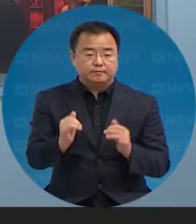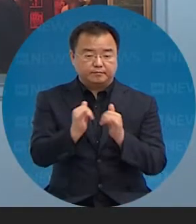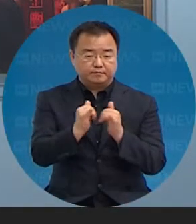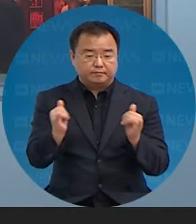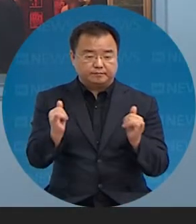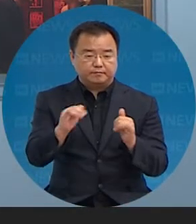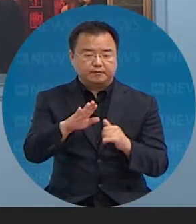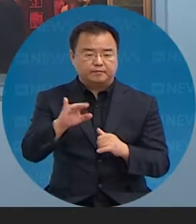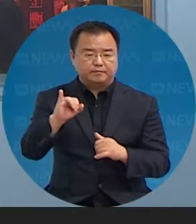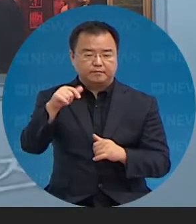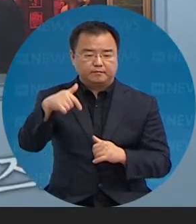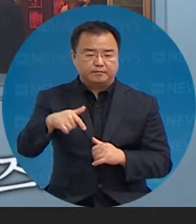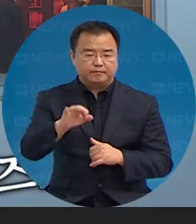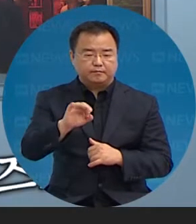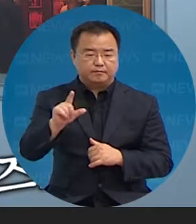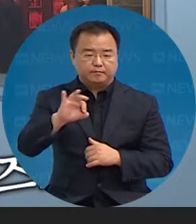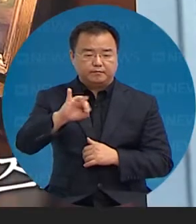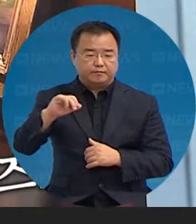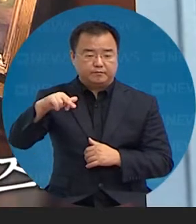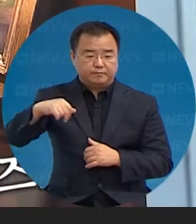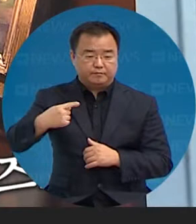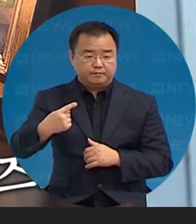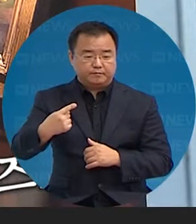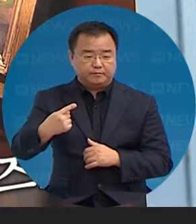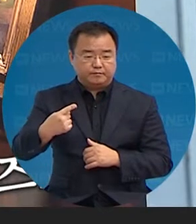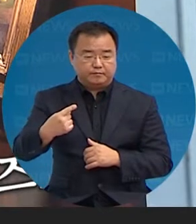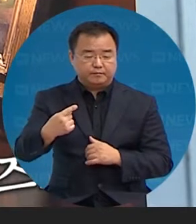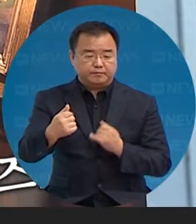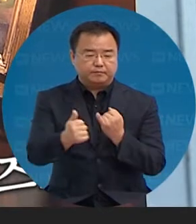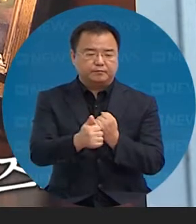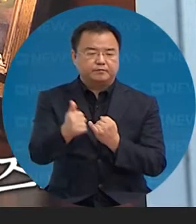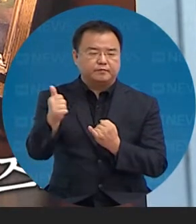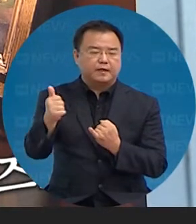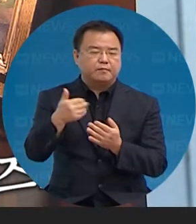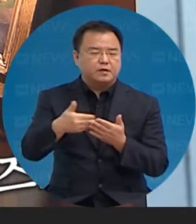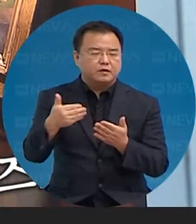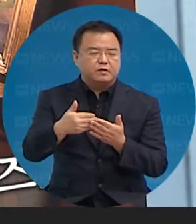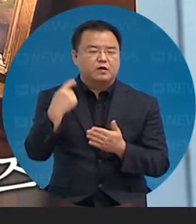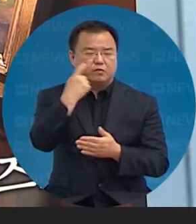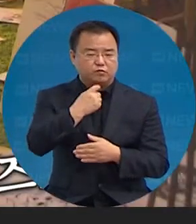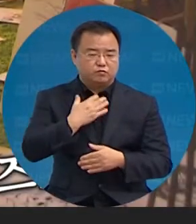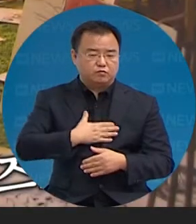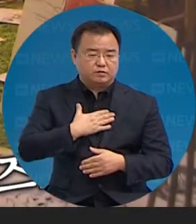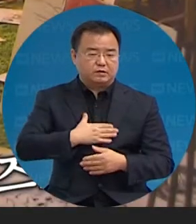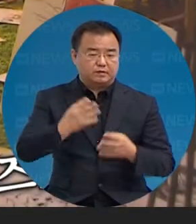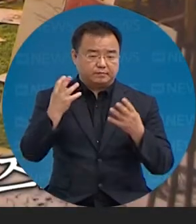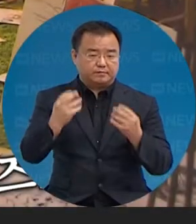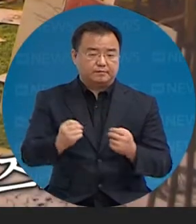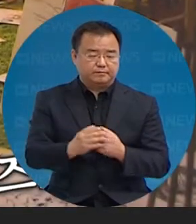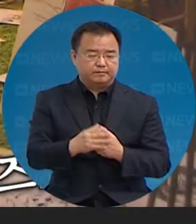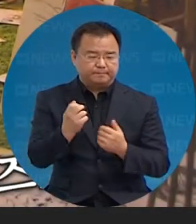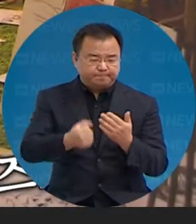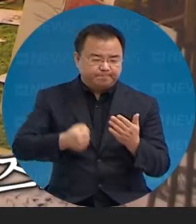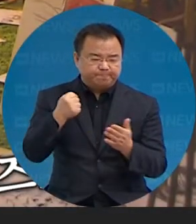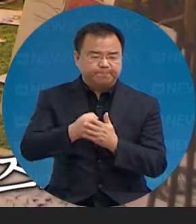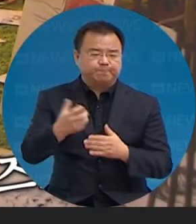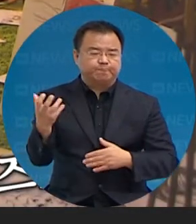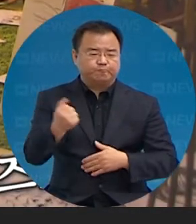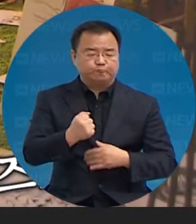사람들은 빅 아이즈가 마가렛 킨의 남편인 월터의 작품으로 알고 있었는데요. 용기를 낸